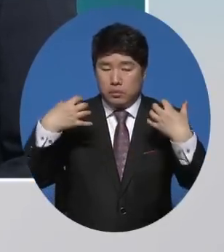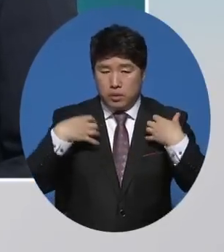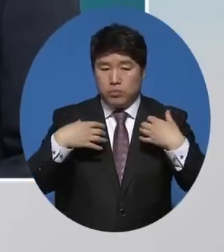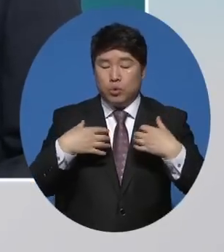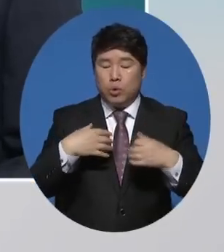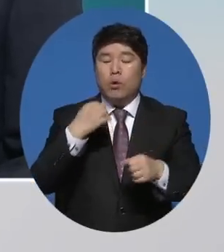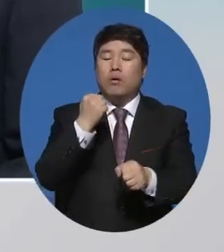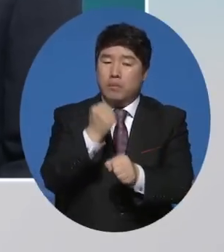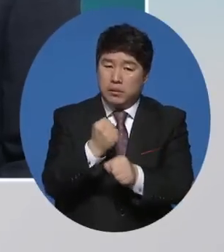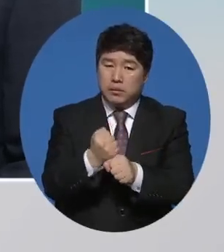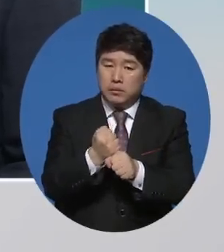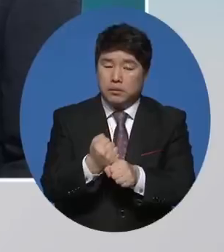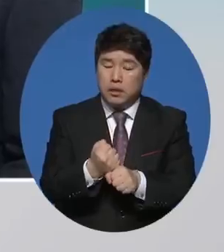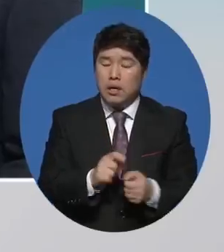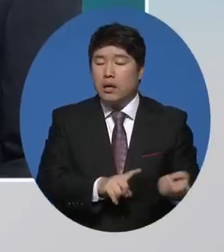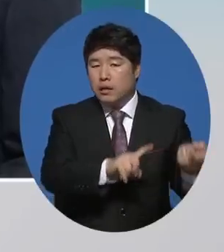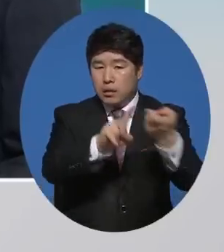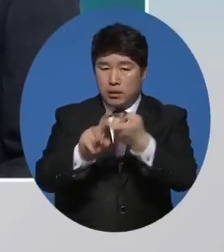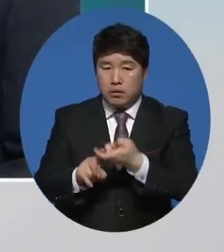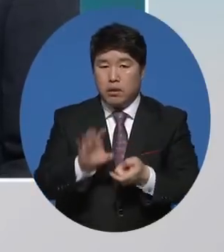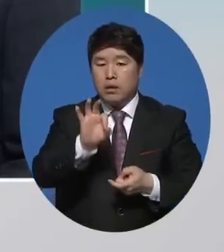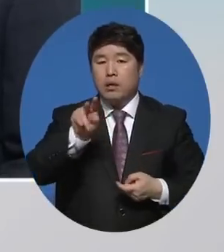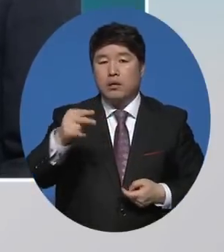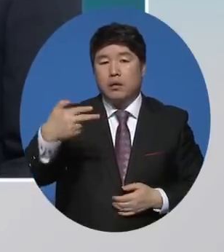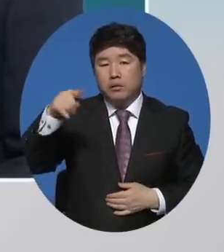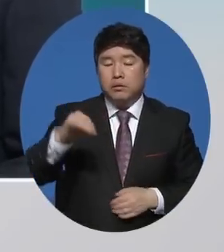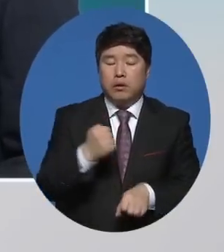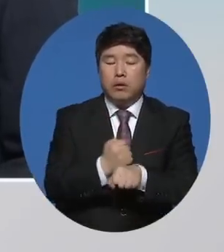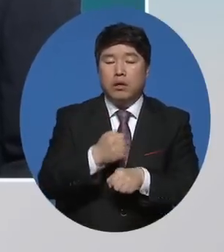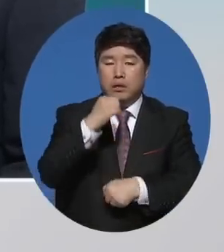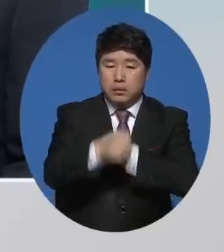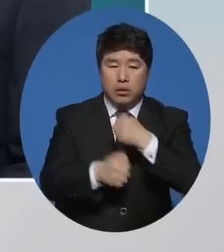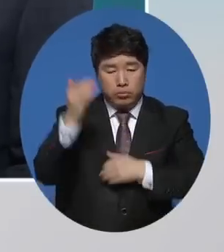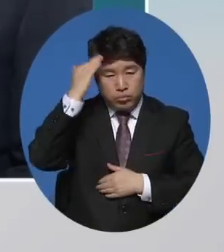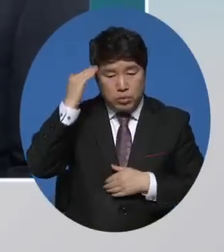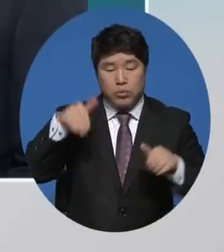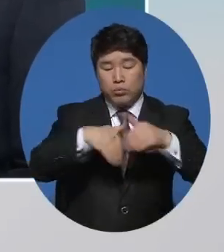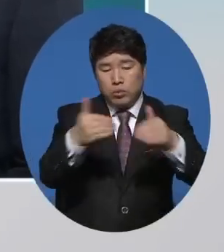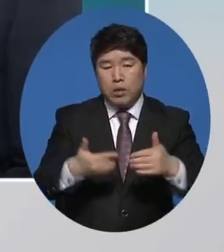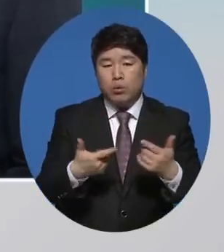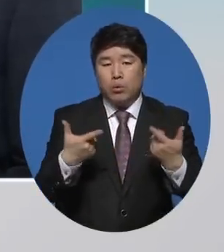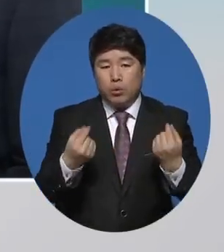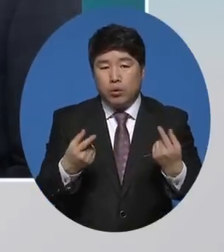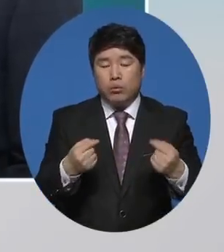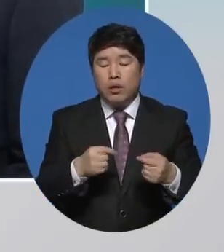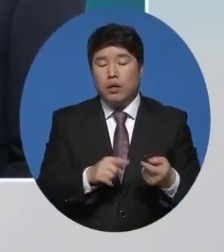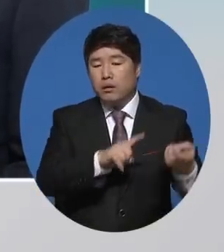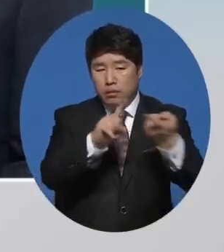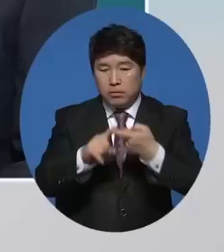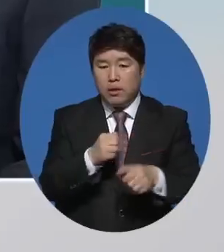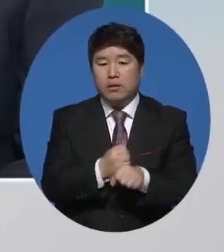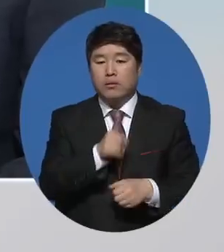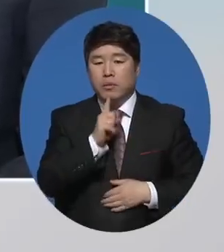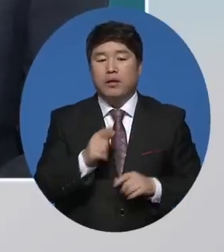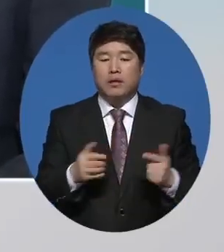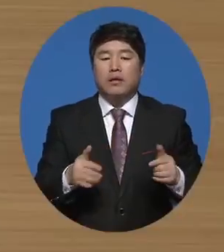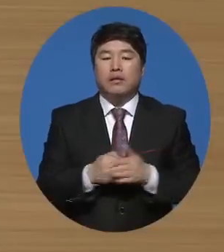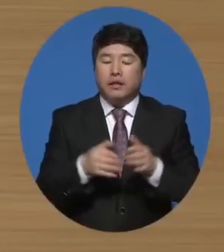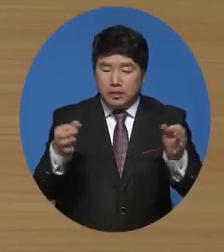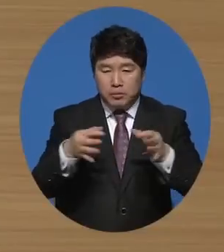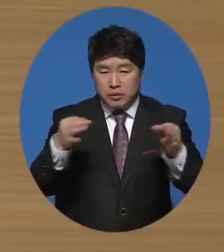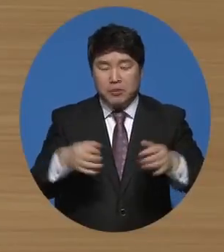연정을 자유한국 당하고 같이 하겠다는 안희 정지사고 남지사 그쪽 하고는 또 연정을 한다면서요네 잠시만요